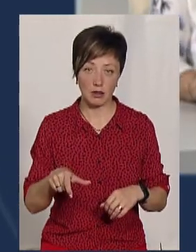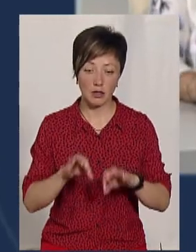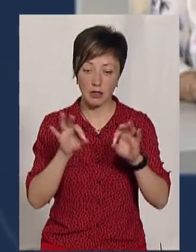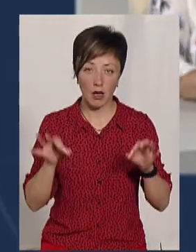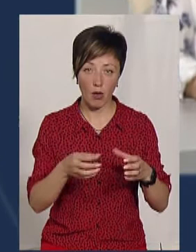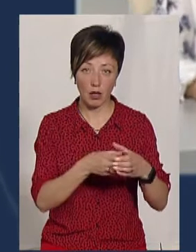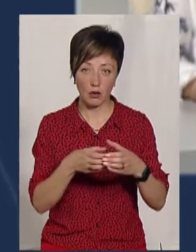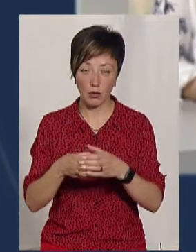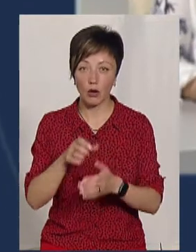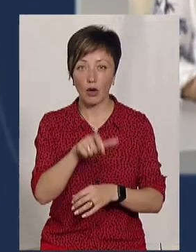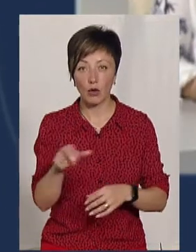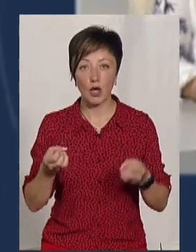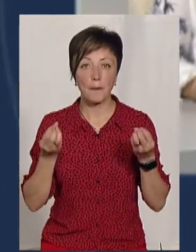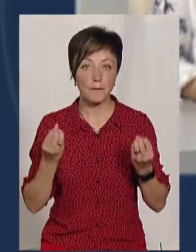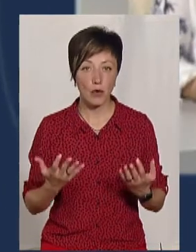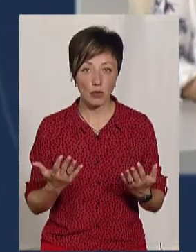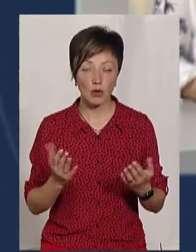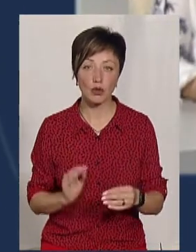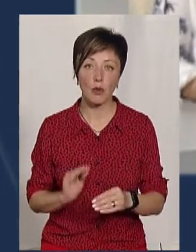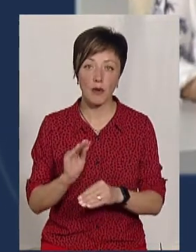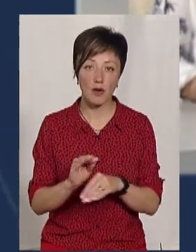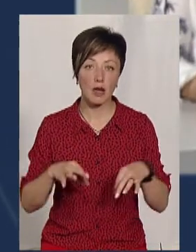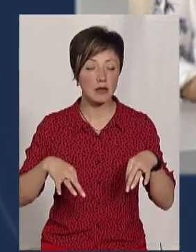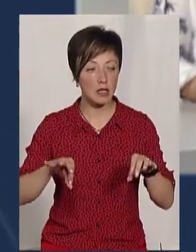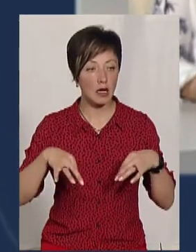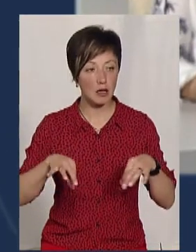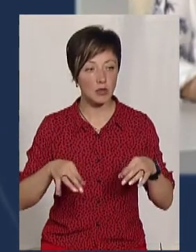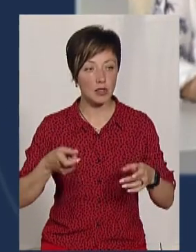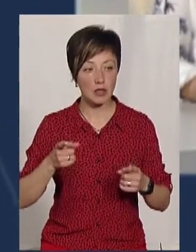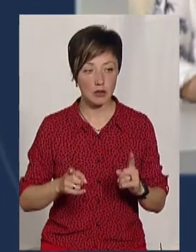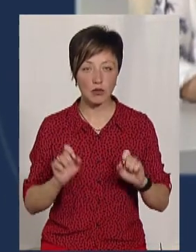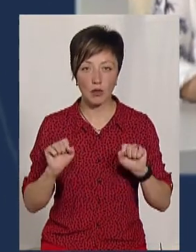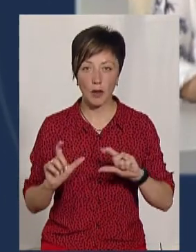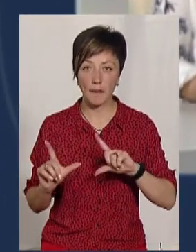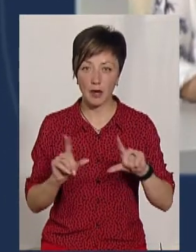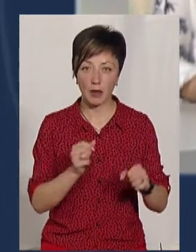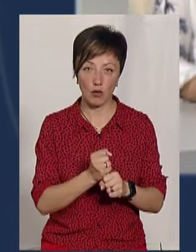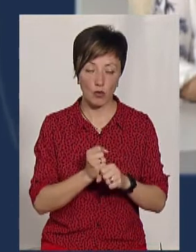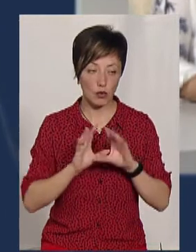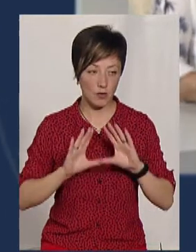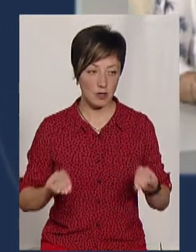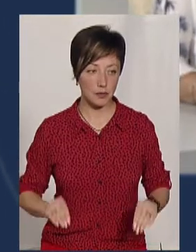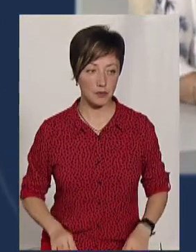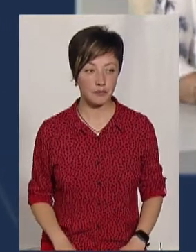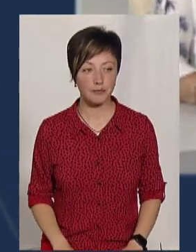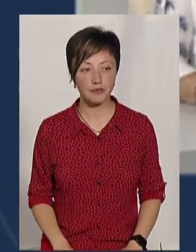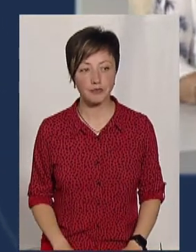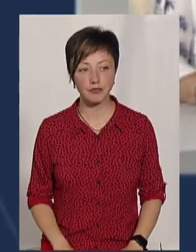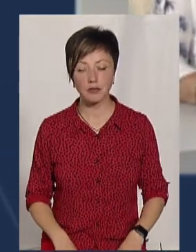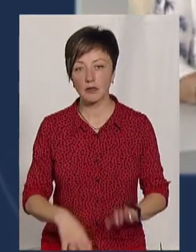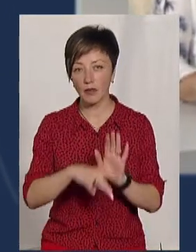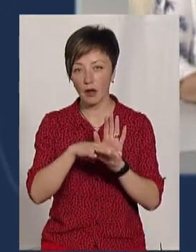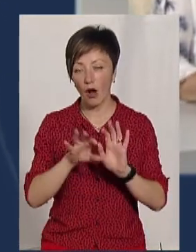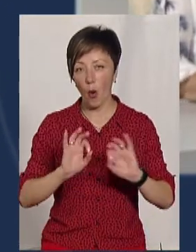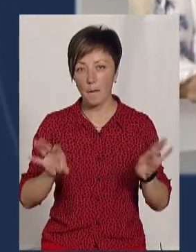жодних категорій людей. Ми просто додаємо транспорт для того, щоб люди змогли дістатися на роботу і все. У коментарі